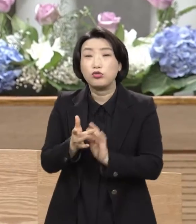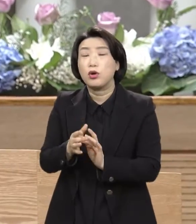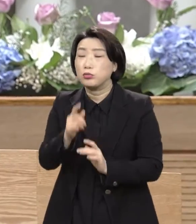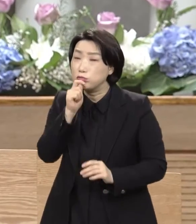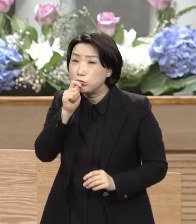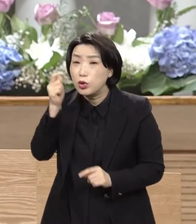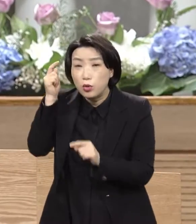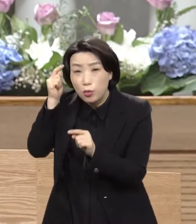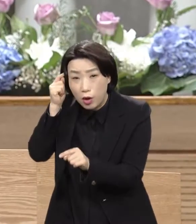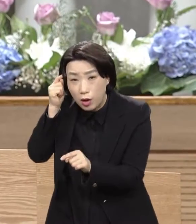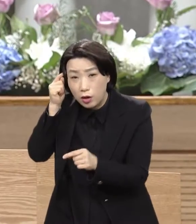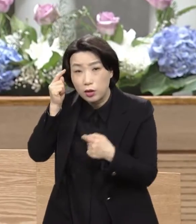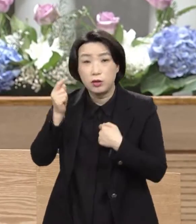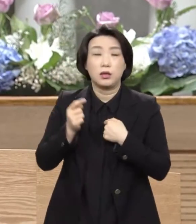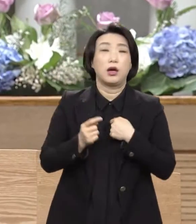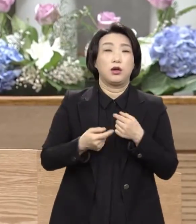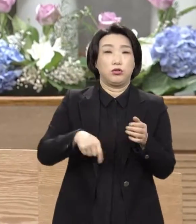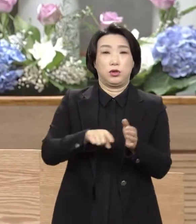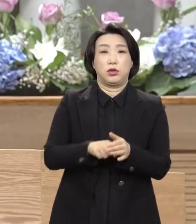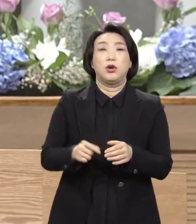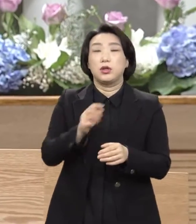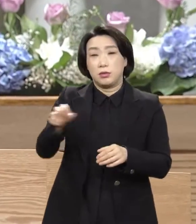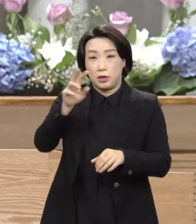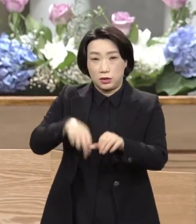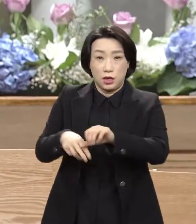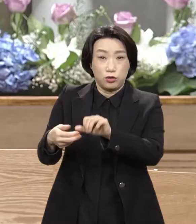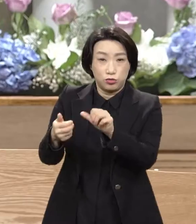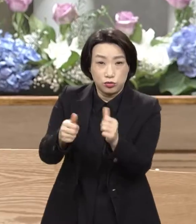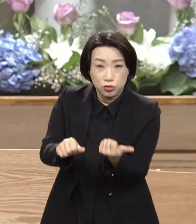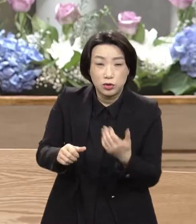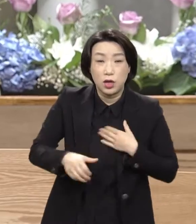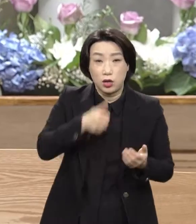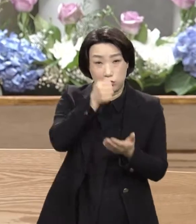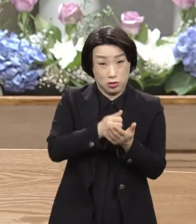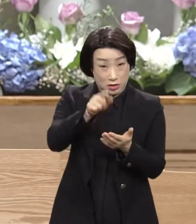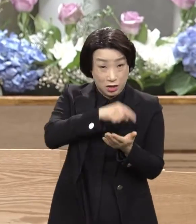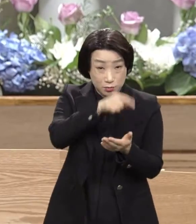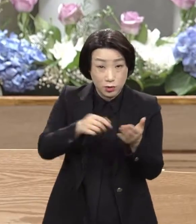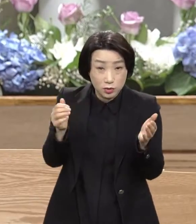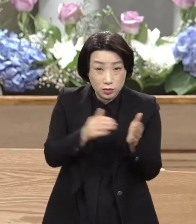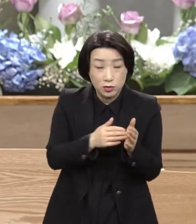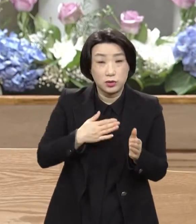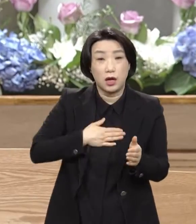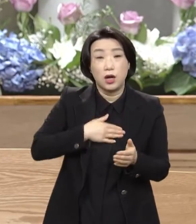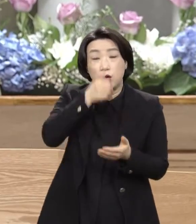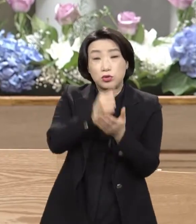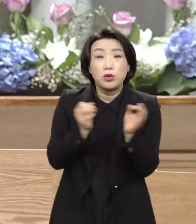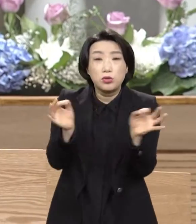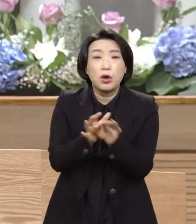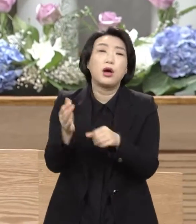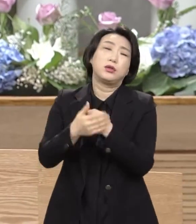죽어서 내 죄값 갚아서 속죄의 은총을 주시려고